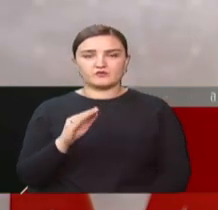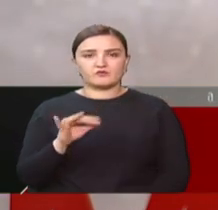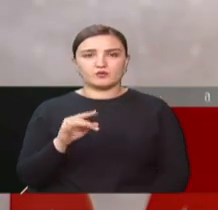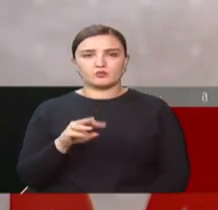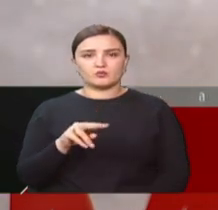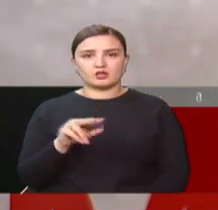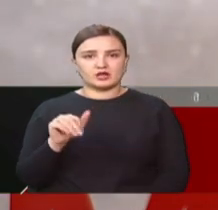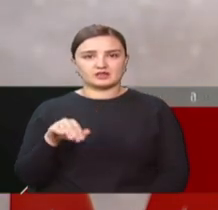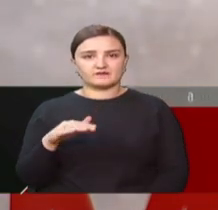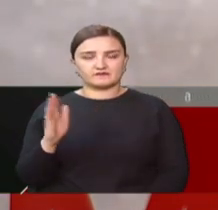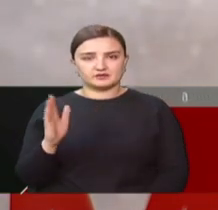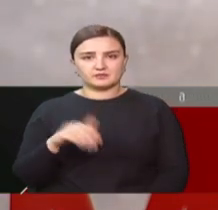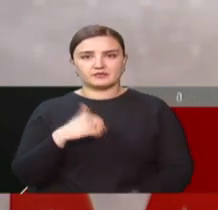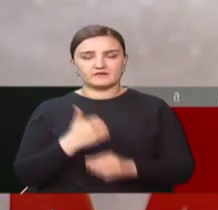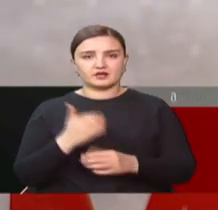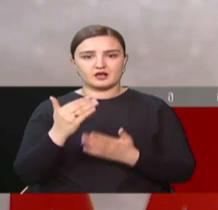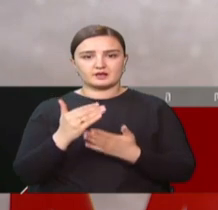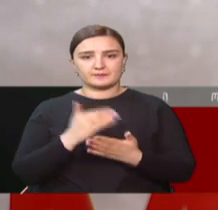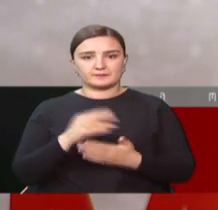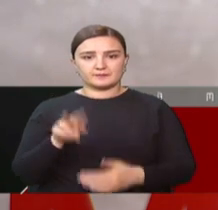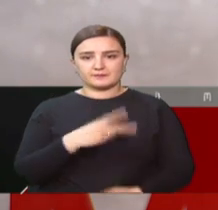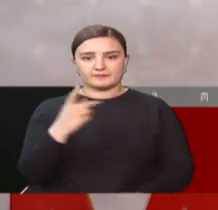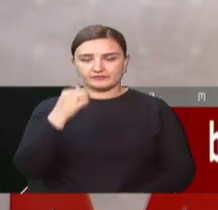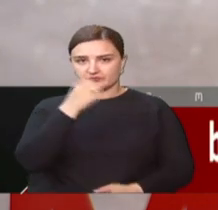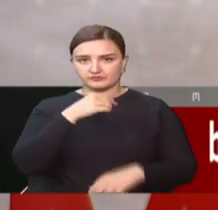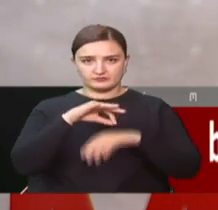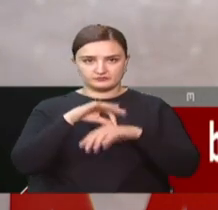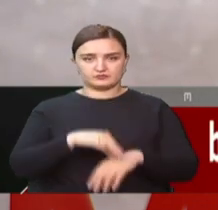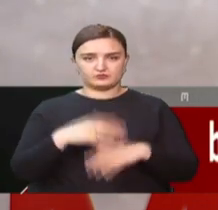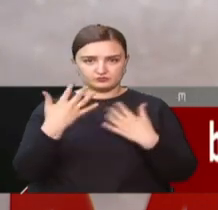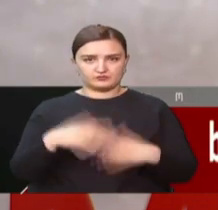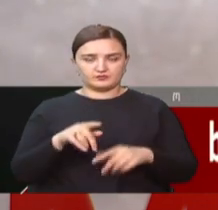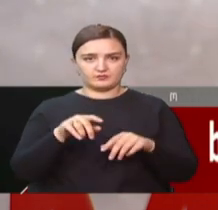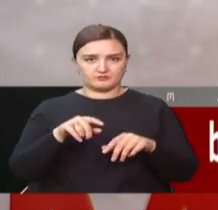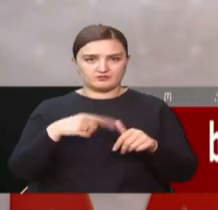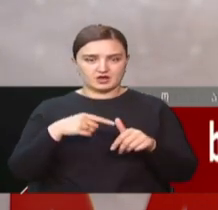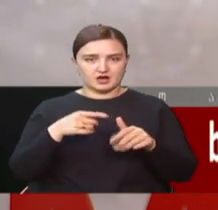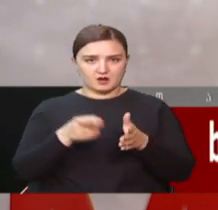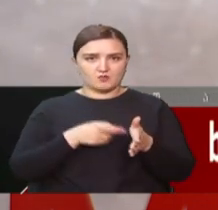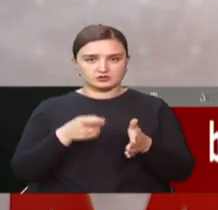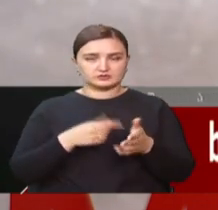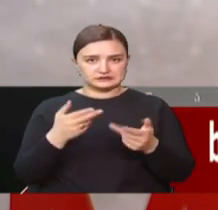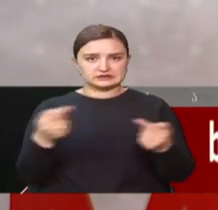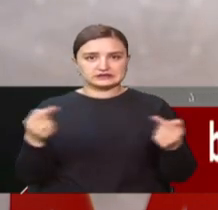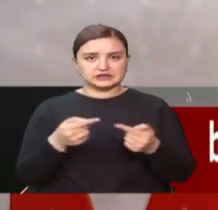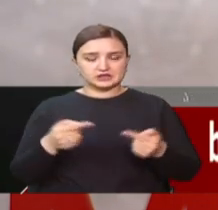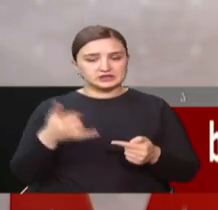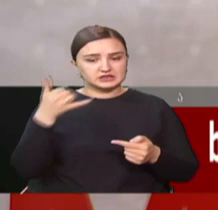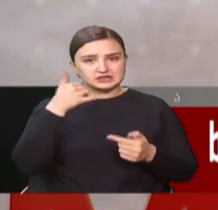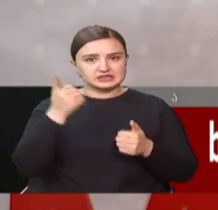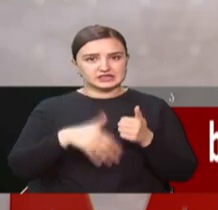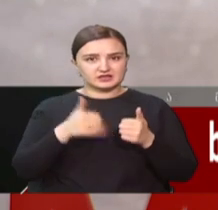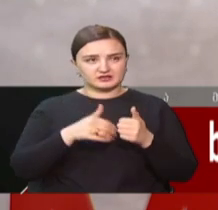არხმა 21 წელს ჩაატარეს ეს გამოძიება. სადაც დადგინდა, რომ კონცენტრების უკან